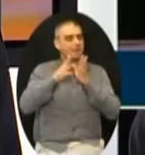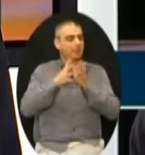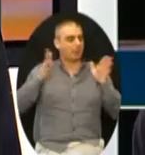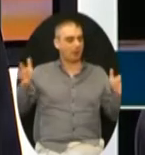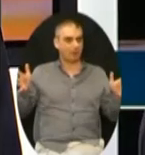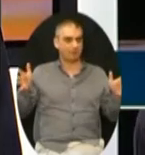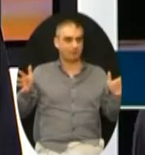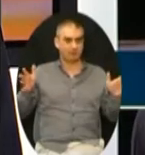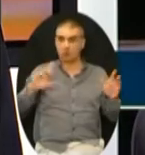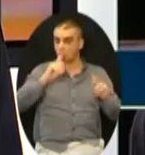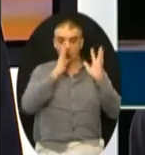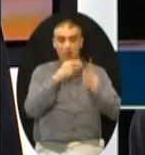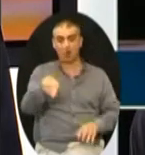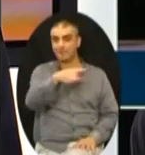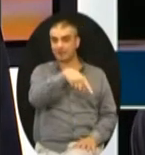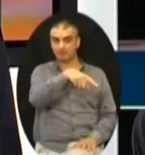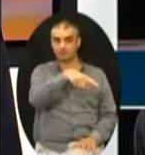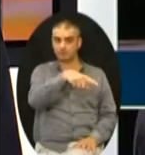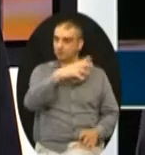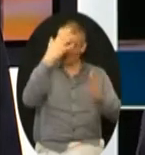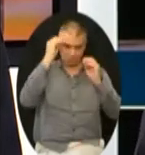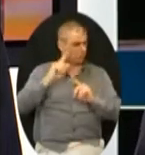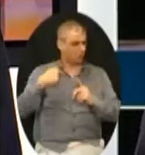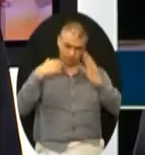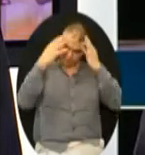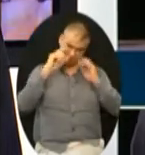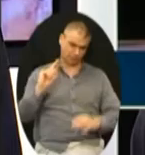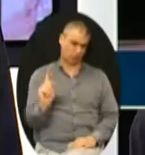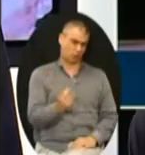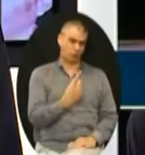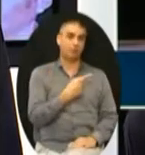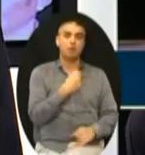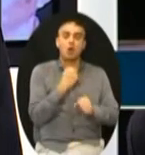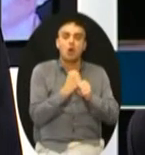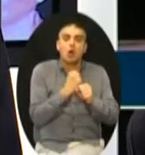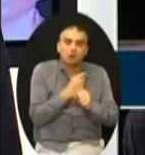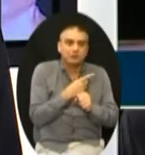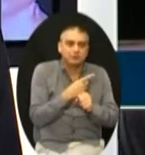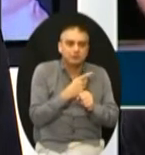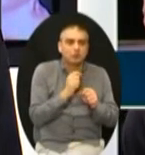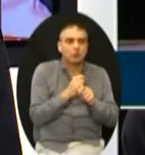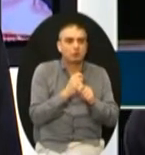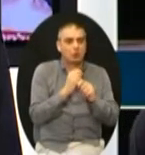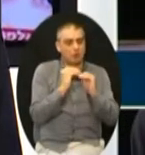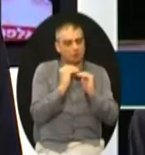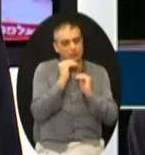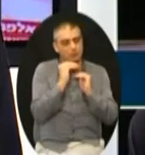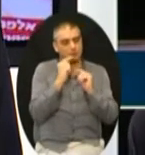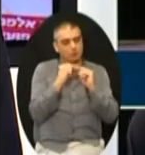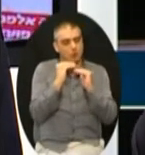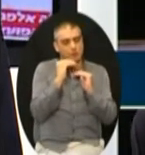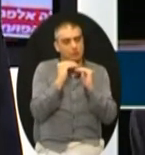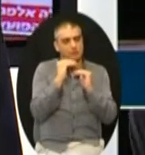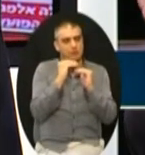כיוון שכל האמנים הללו, כבודם של כולם במקום המונח, עושים איזשהו secondary gains, איזשהם